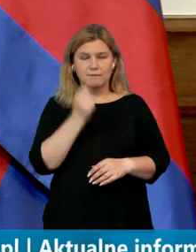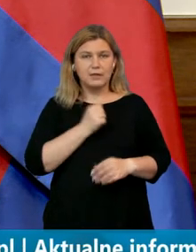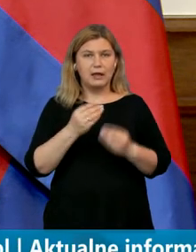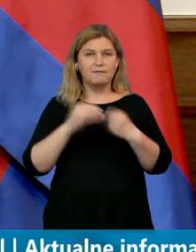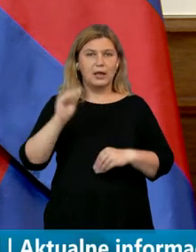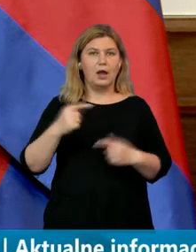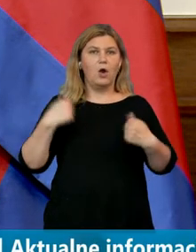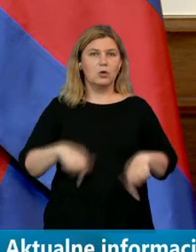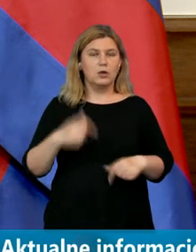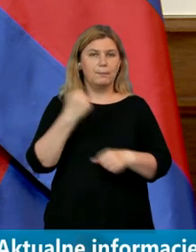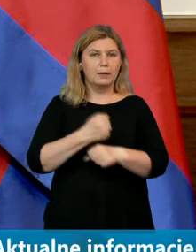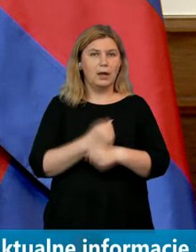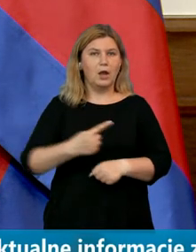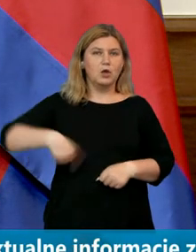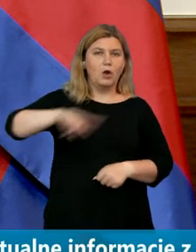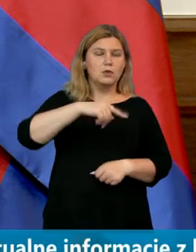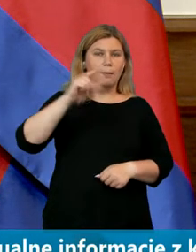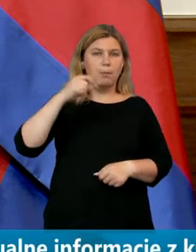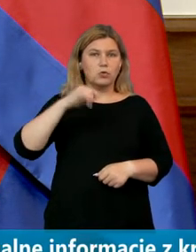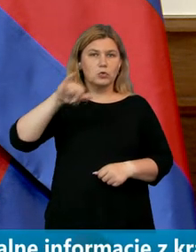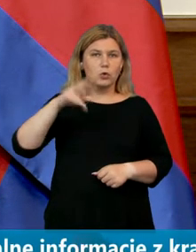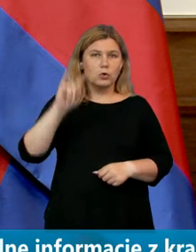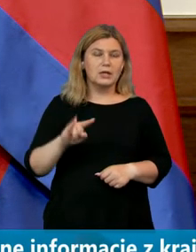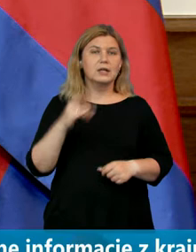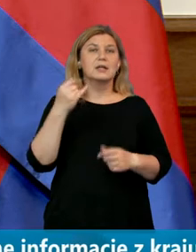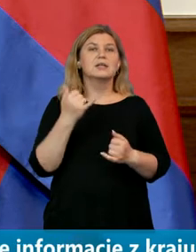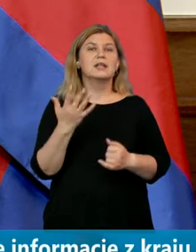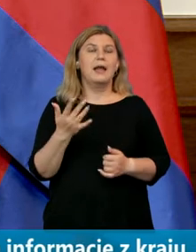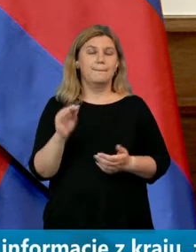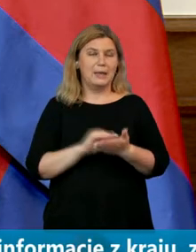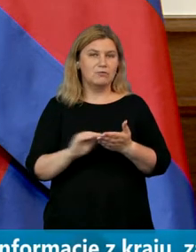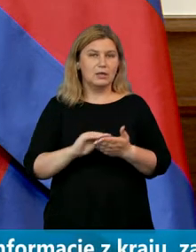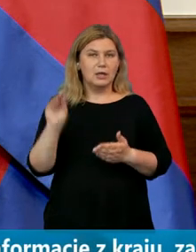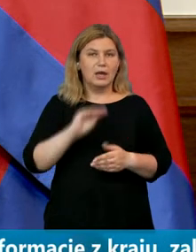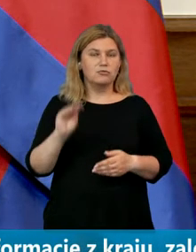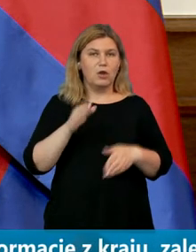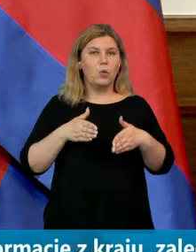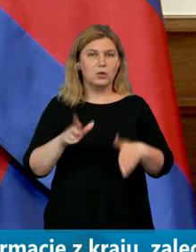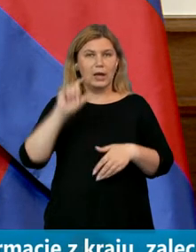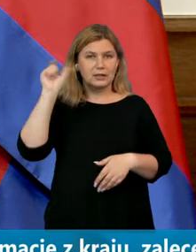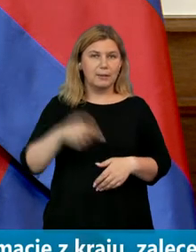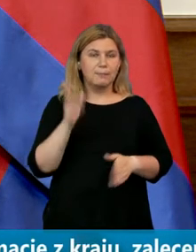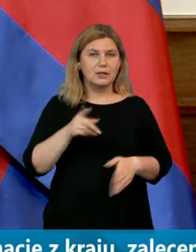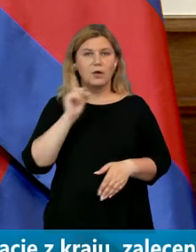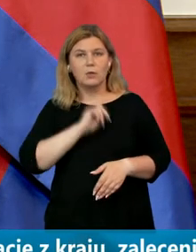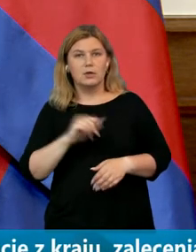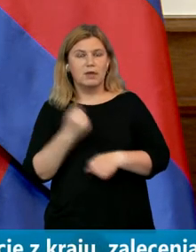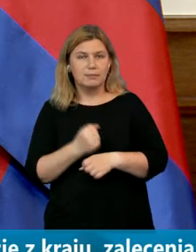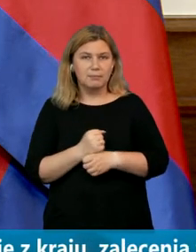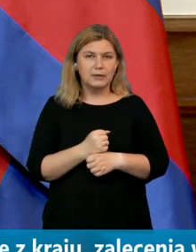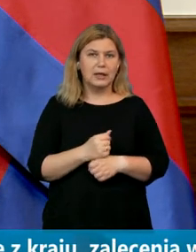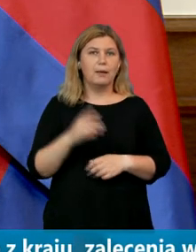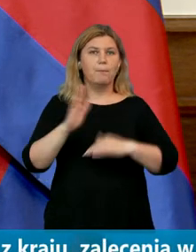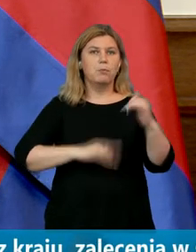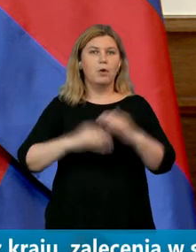osoby pracujące przy rondzie w Podjuchach? Ile miesięcy jeszcze ludzie na ulicy Gdańskiej będą udawać, że pracują? Ile potrwa budowa ronda